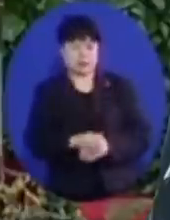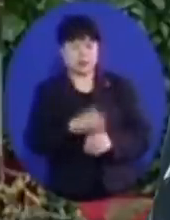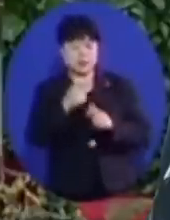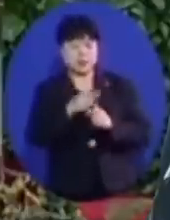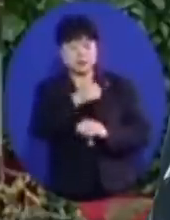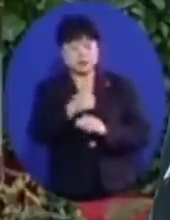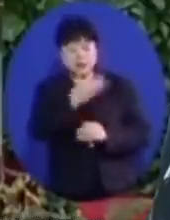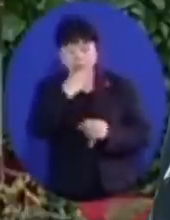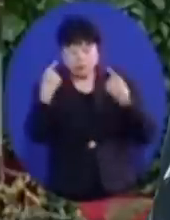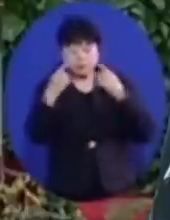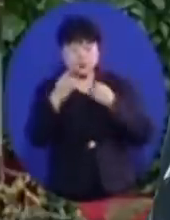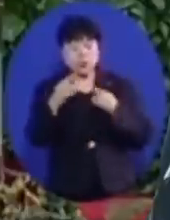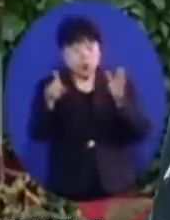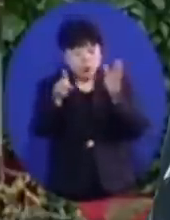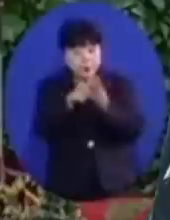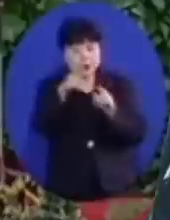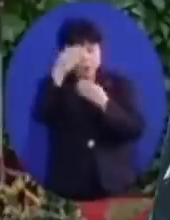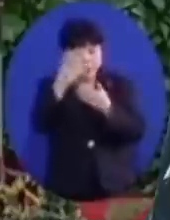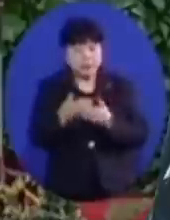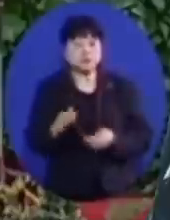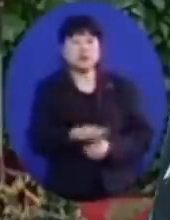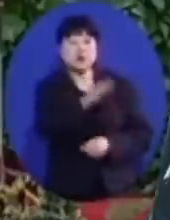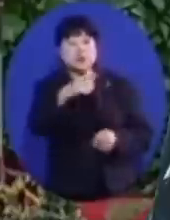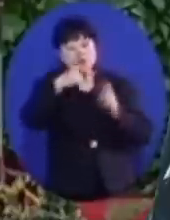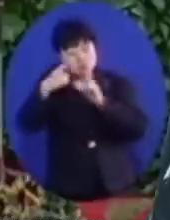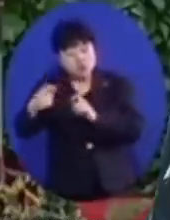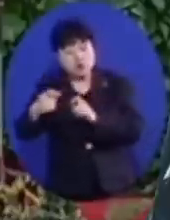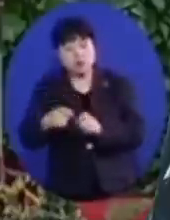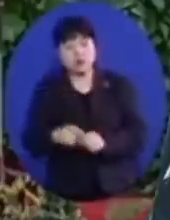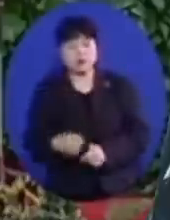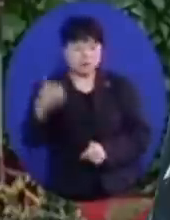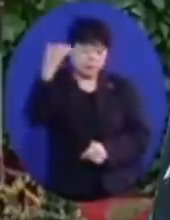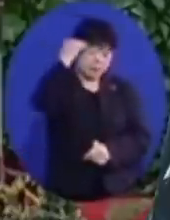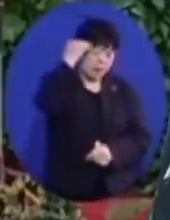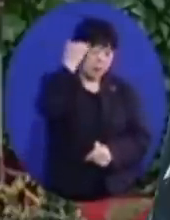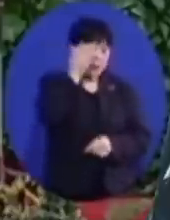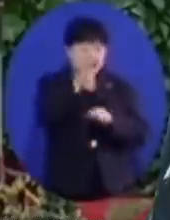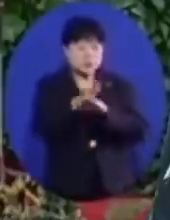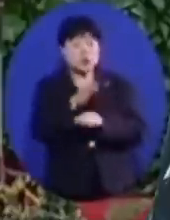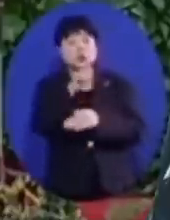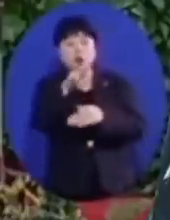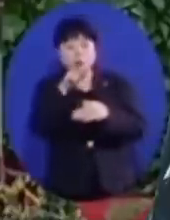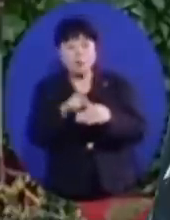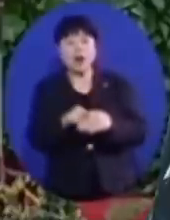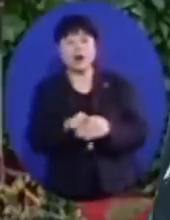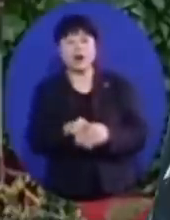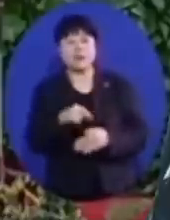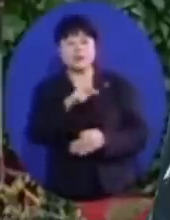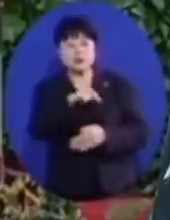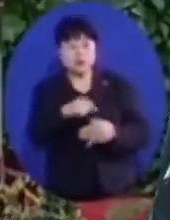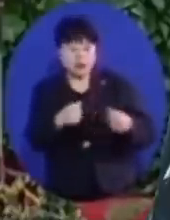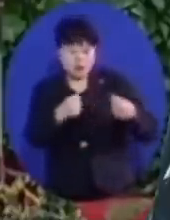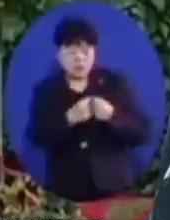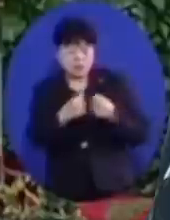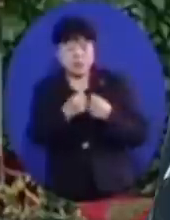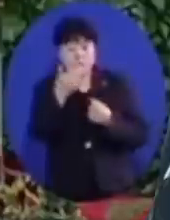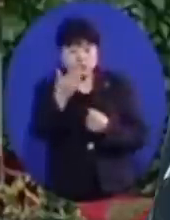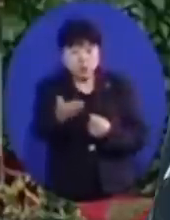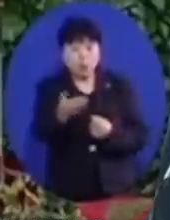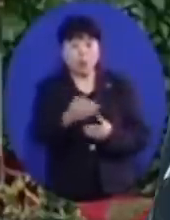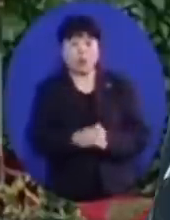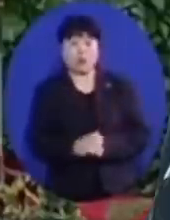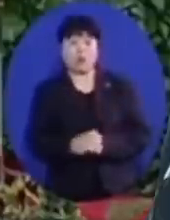예수 그리스도의 복음을 듣고 믿음으로 구원받은 우리를 유혹하거나 공격하여 성도의 마음에 내적 전쟁을 일으킵니다 그야